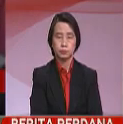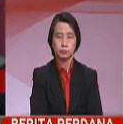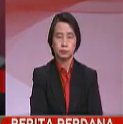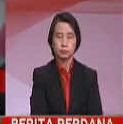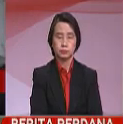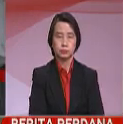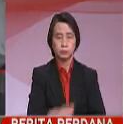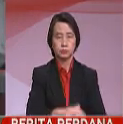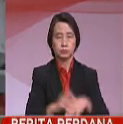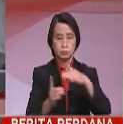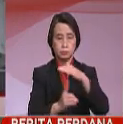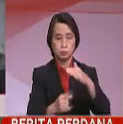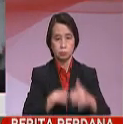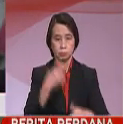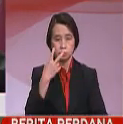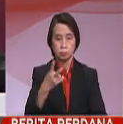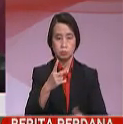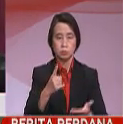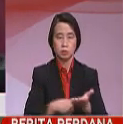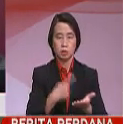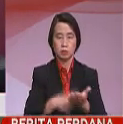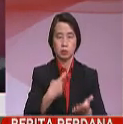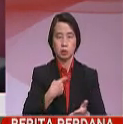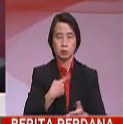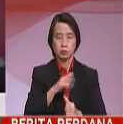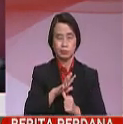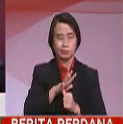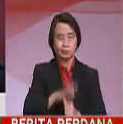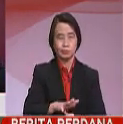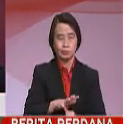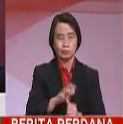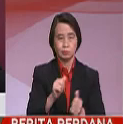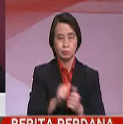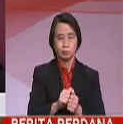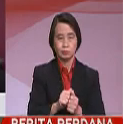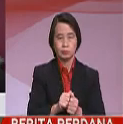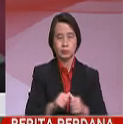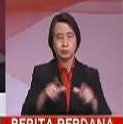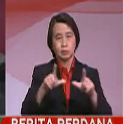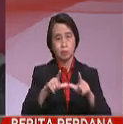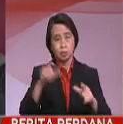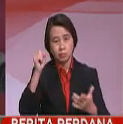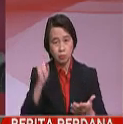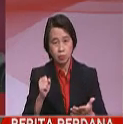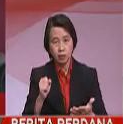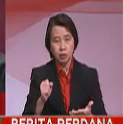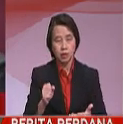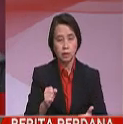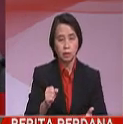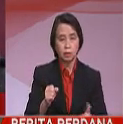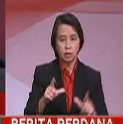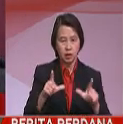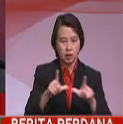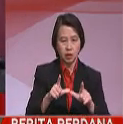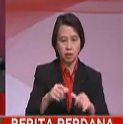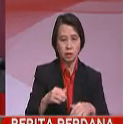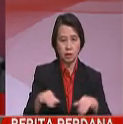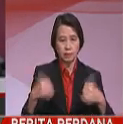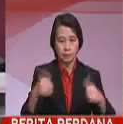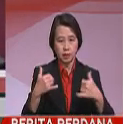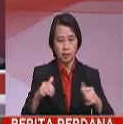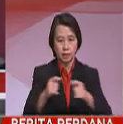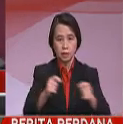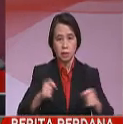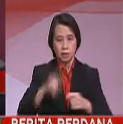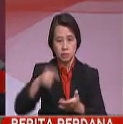Atas dasar saya tengok kadang-kadang kawan-kawan kita ni ditekan dengan lesen basker dan kita tengok dah nak main di beberapa